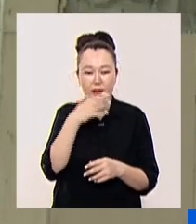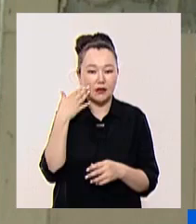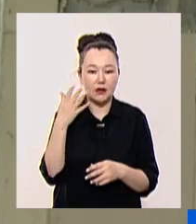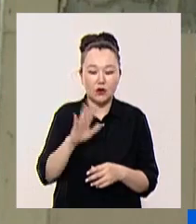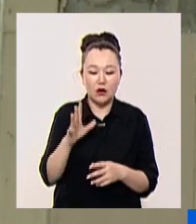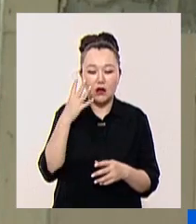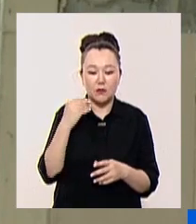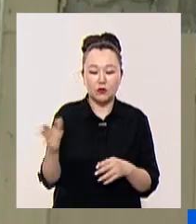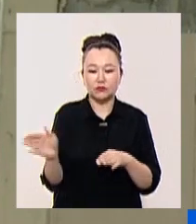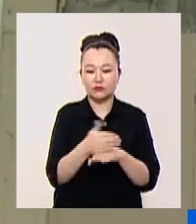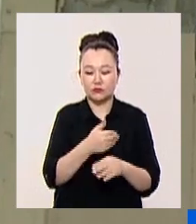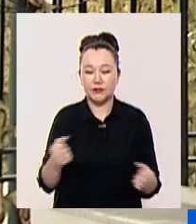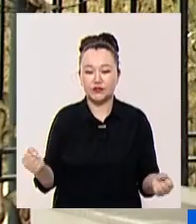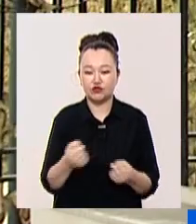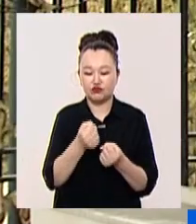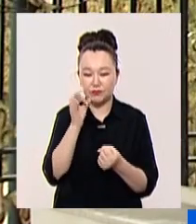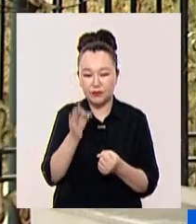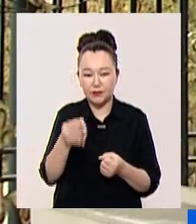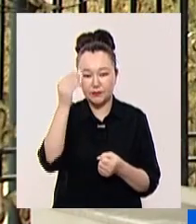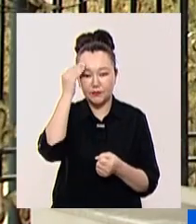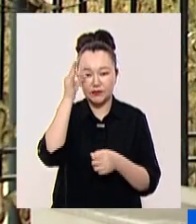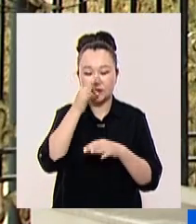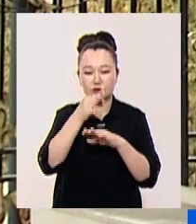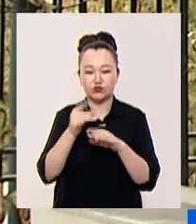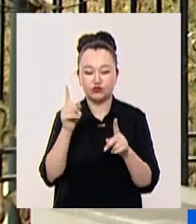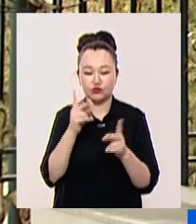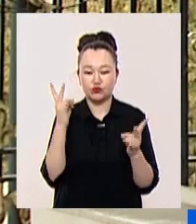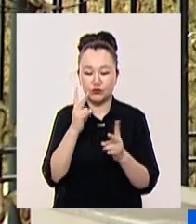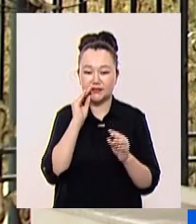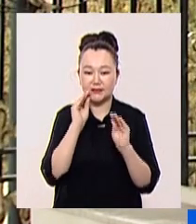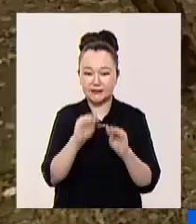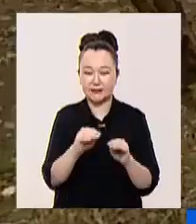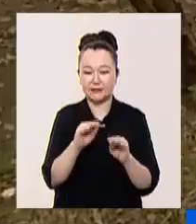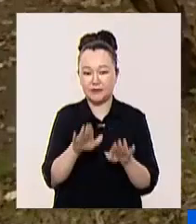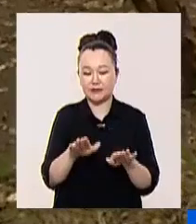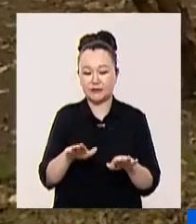идею о сносе поддерживают и высказывают мнение, что нужно создать на этом